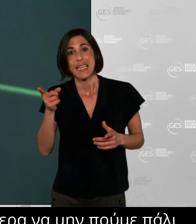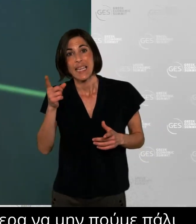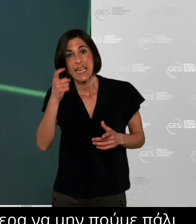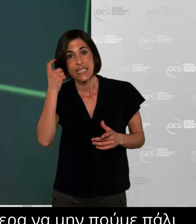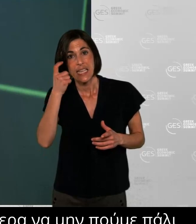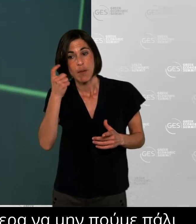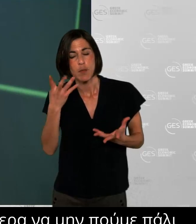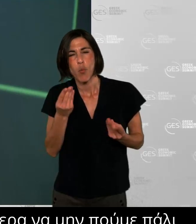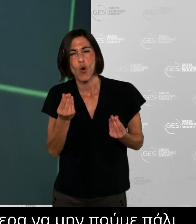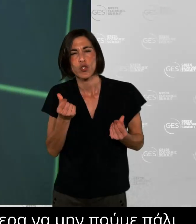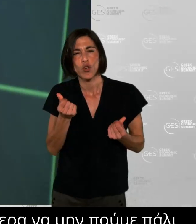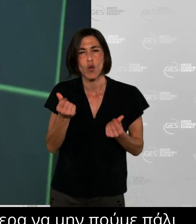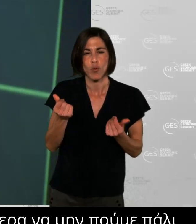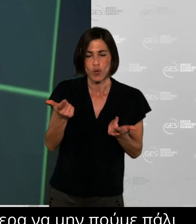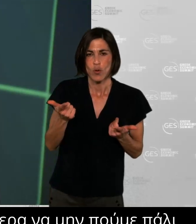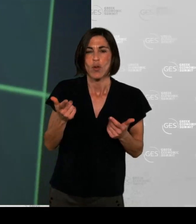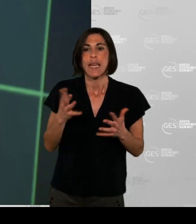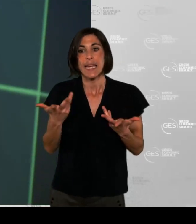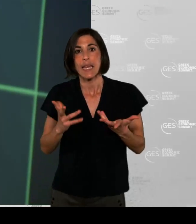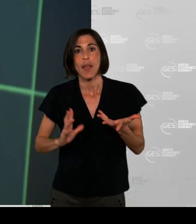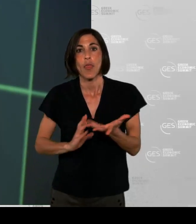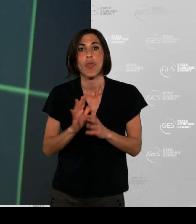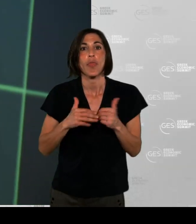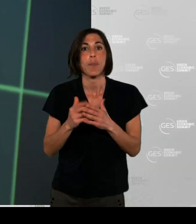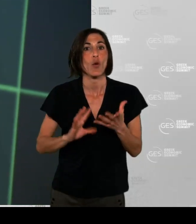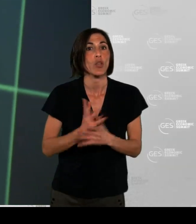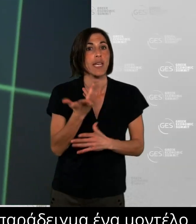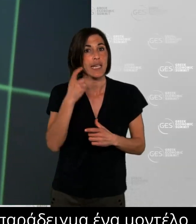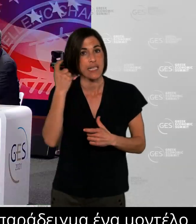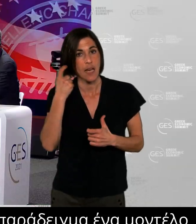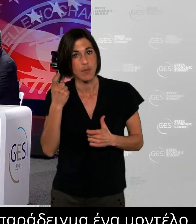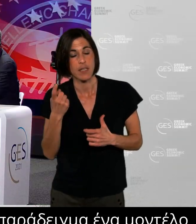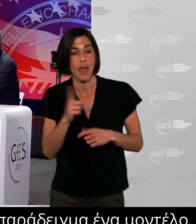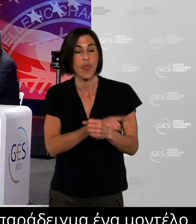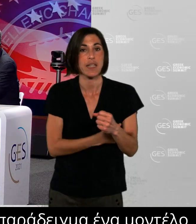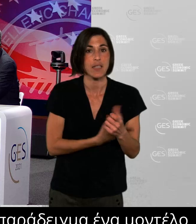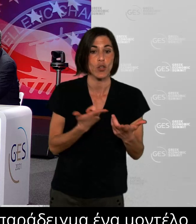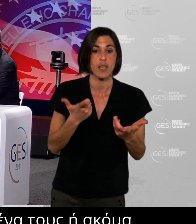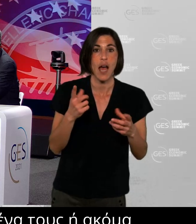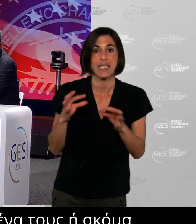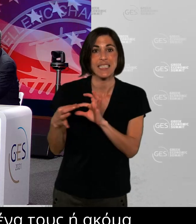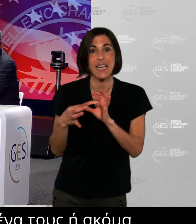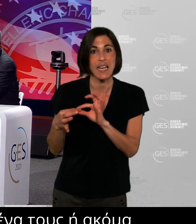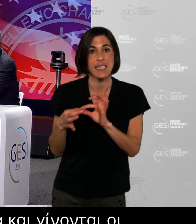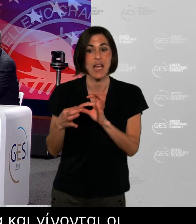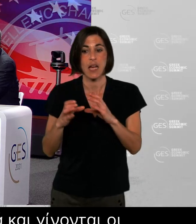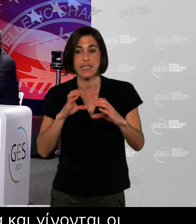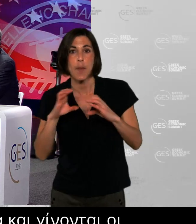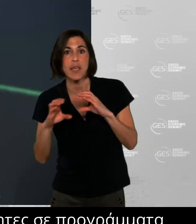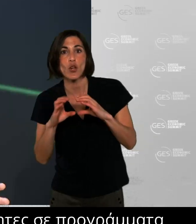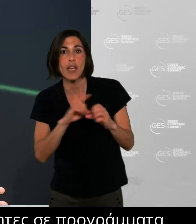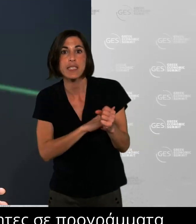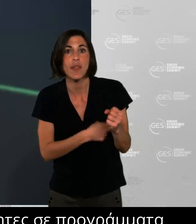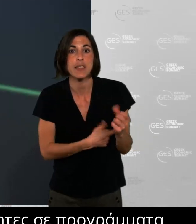creative thinking, η δεξιότητα της ομαδικής εργασίας, η δεξιότητα της επικοινωνίας. Αυτά είναι,